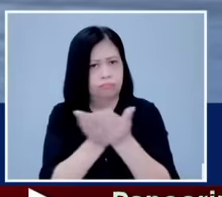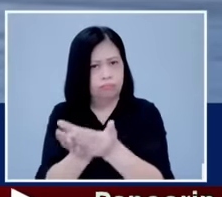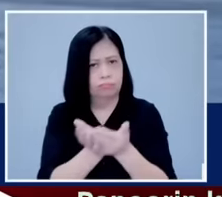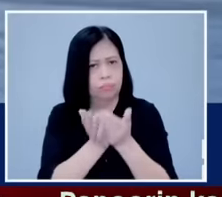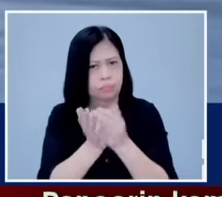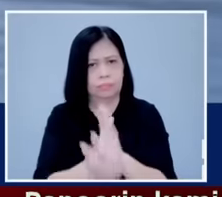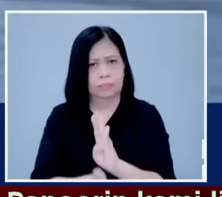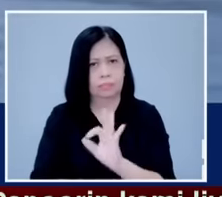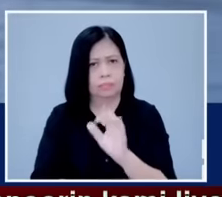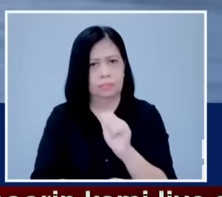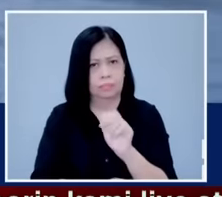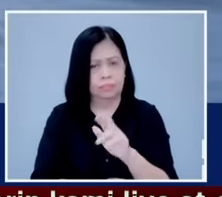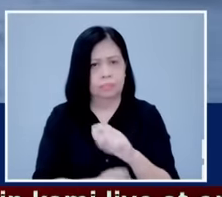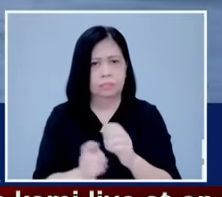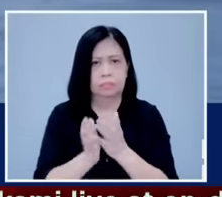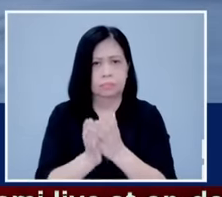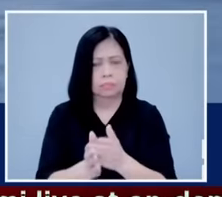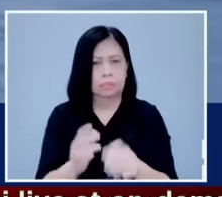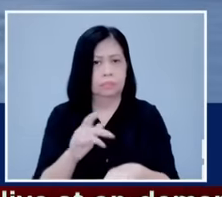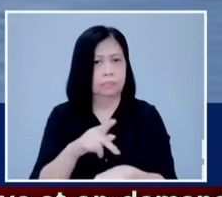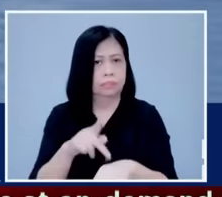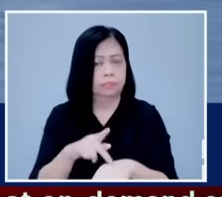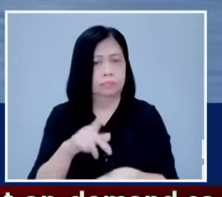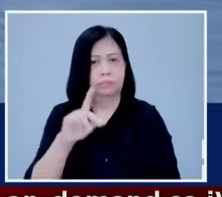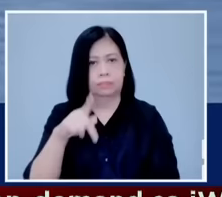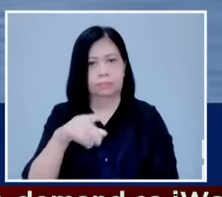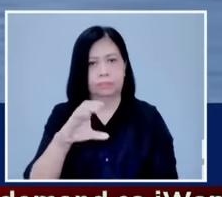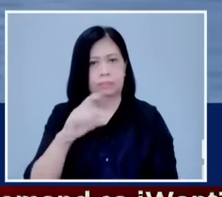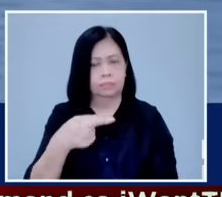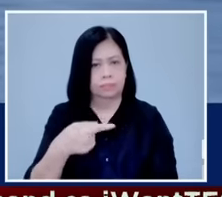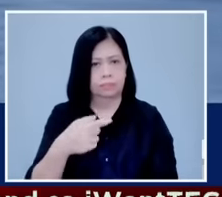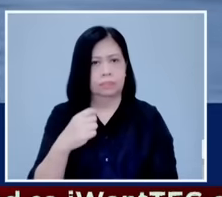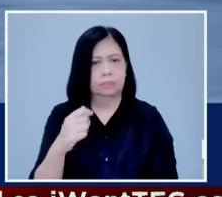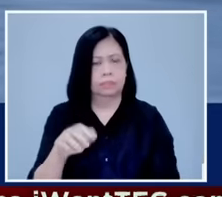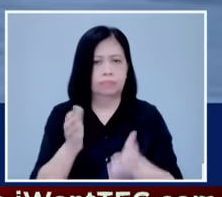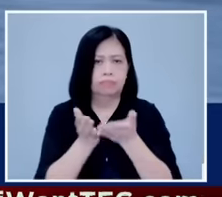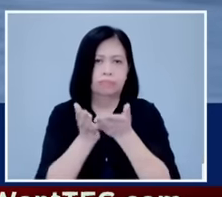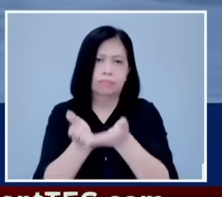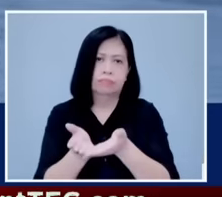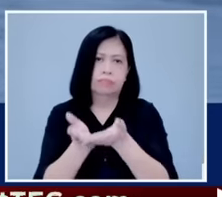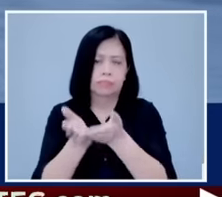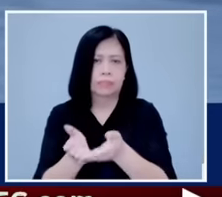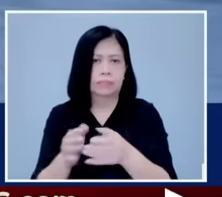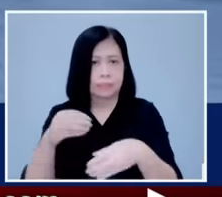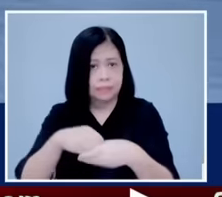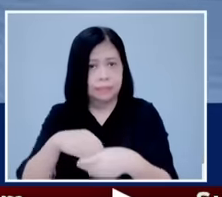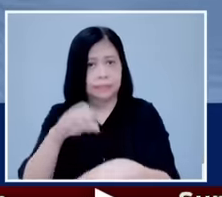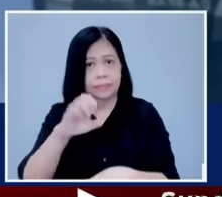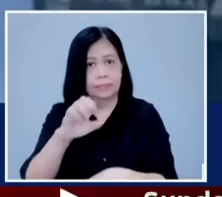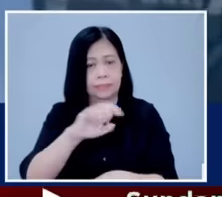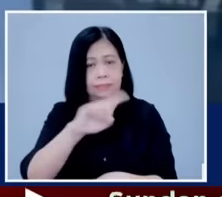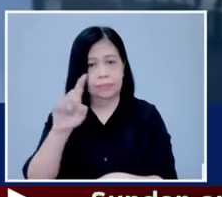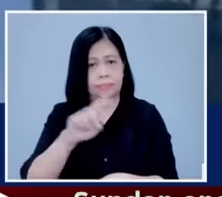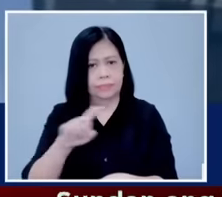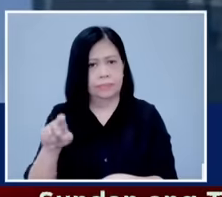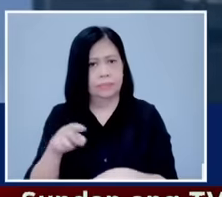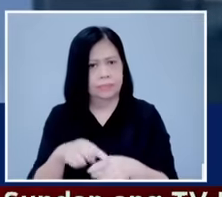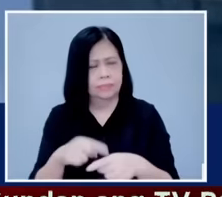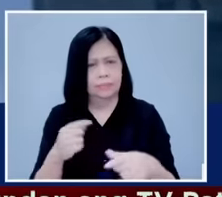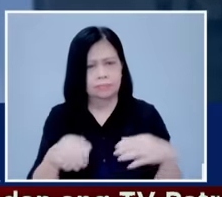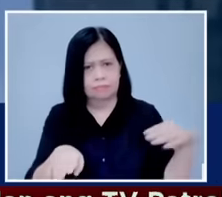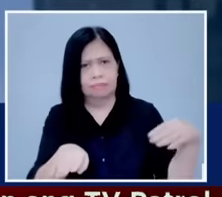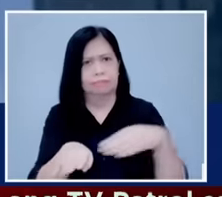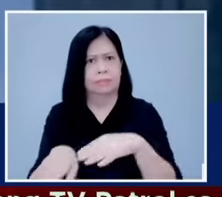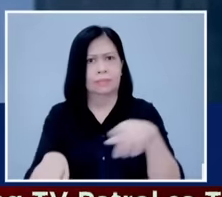BFAR at mga barko ng Philippine Coast Guard na naglalayag sa exclusive economic zone ang binangga